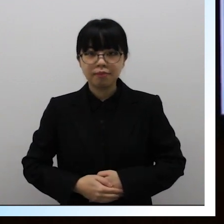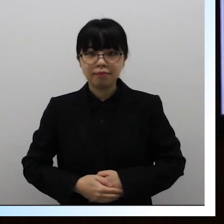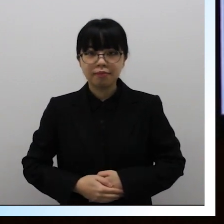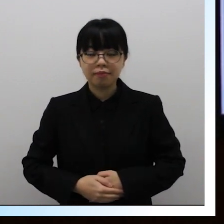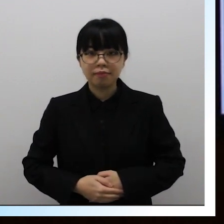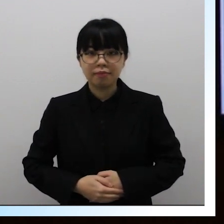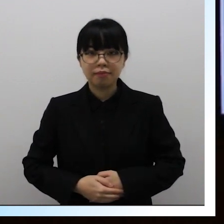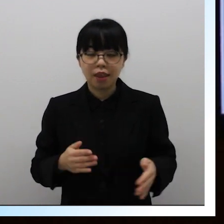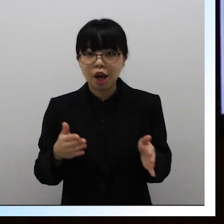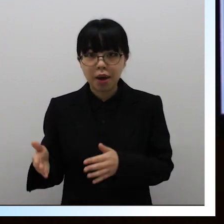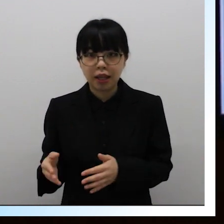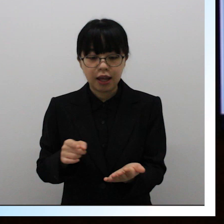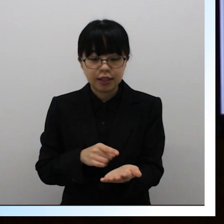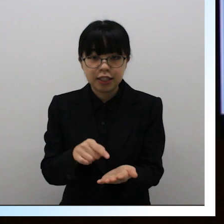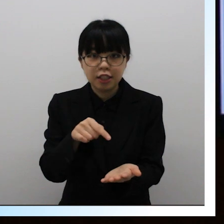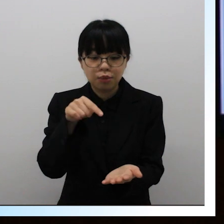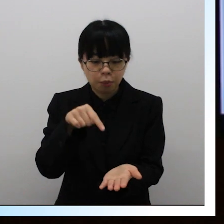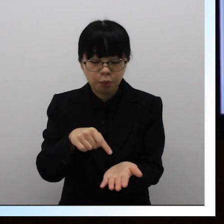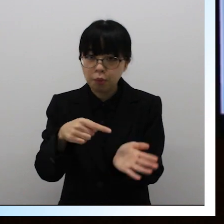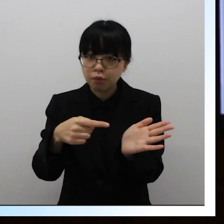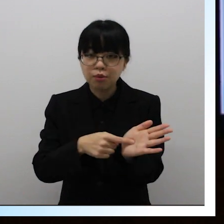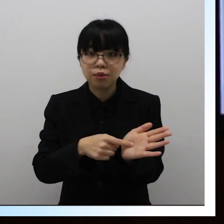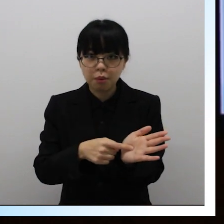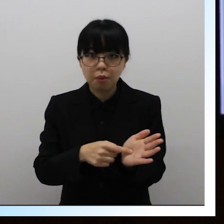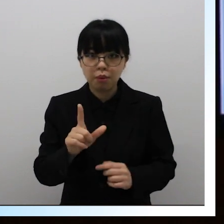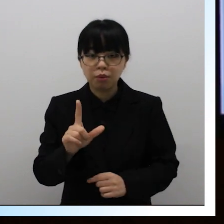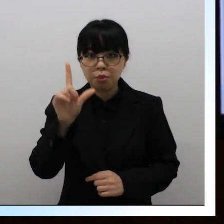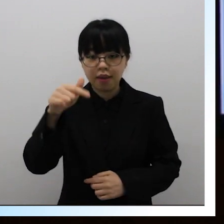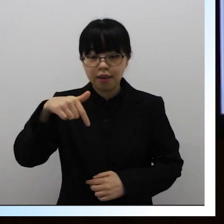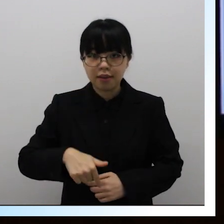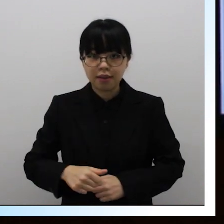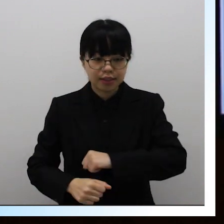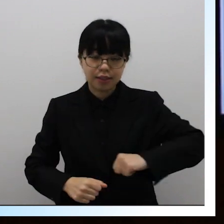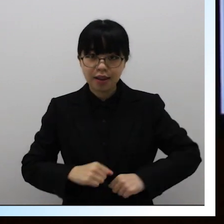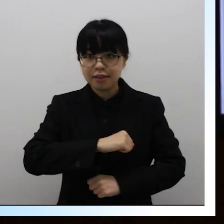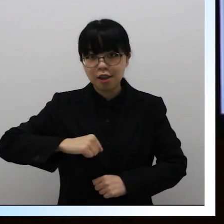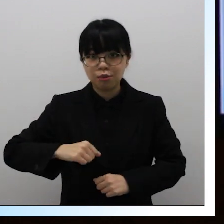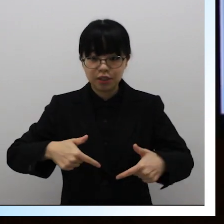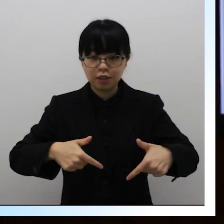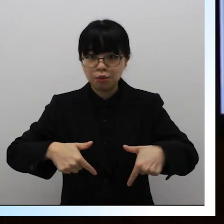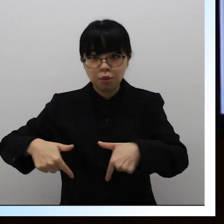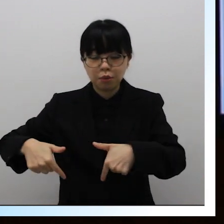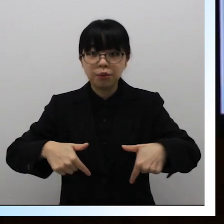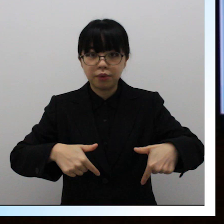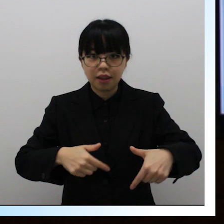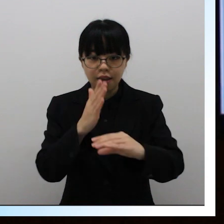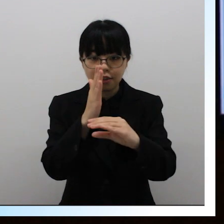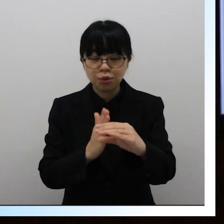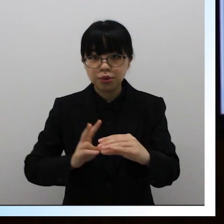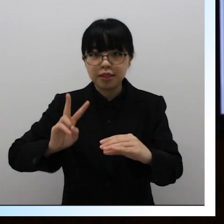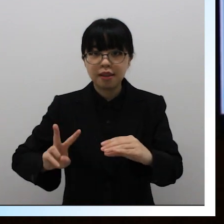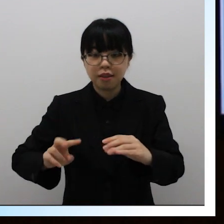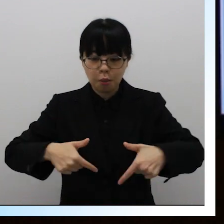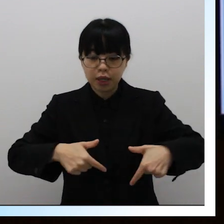また地図上をクリックし上下左右に移動させることで中心点の移動が可